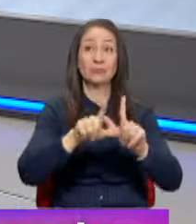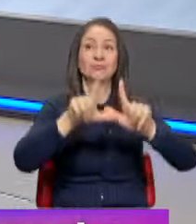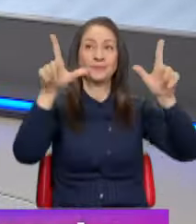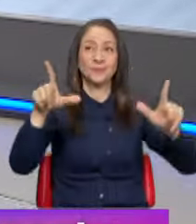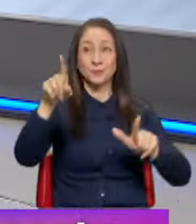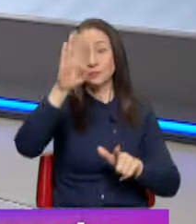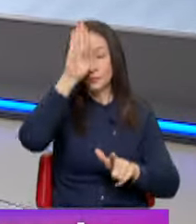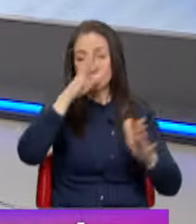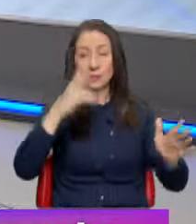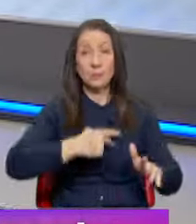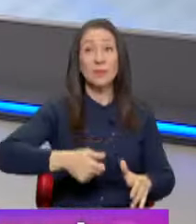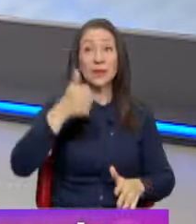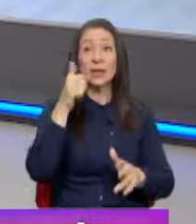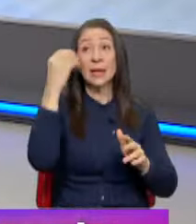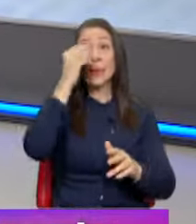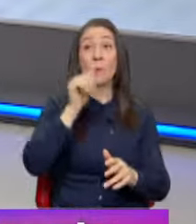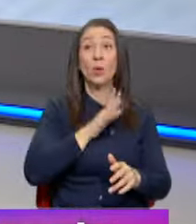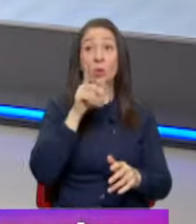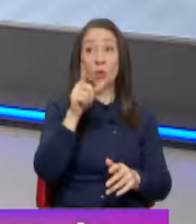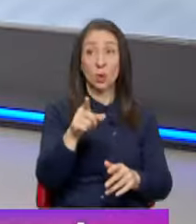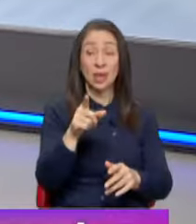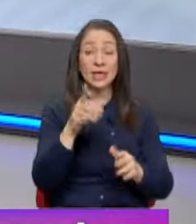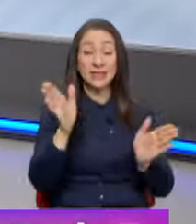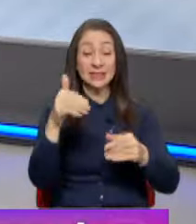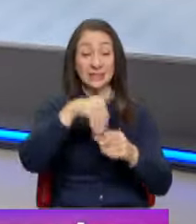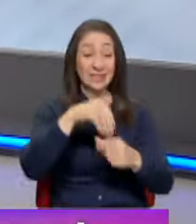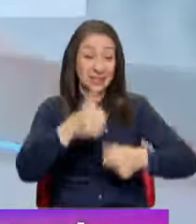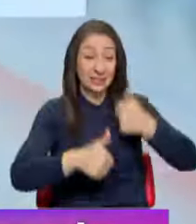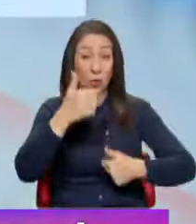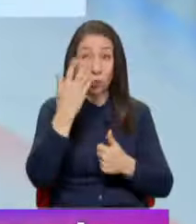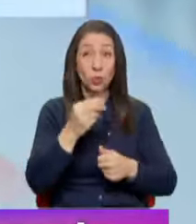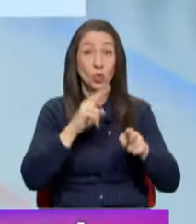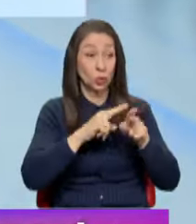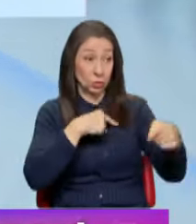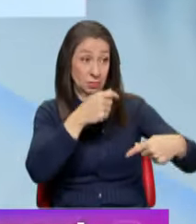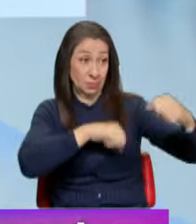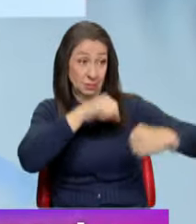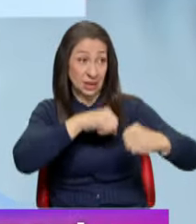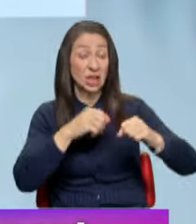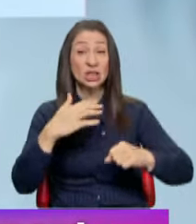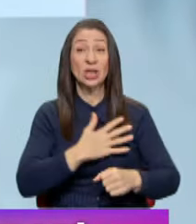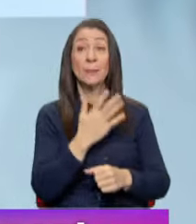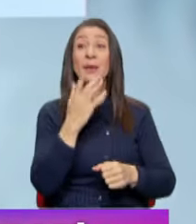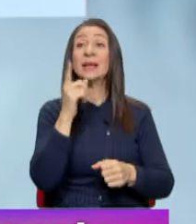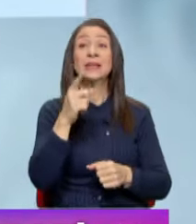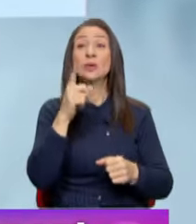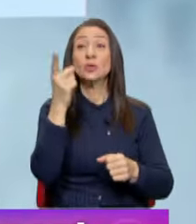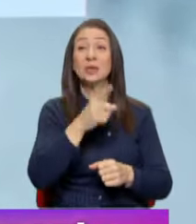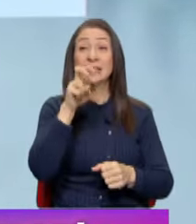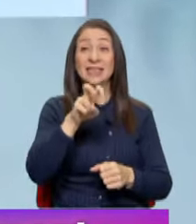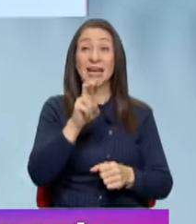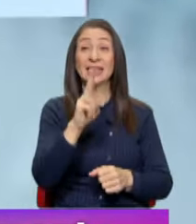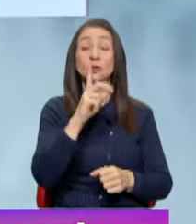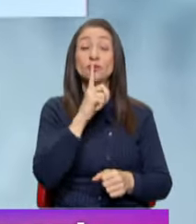olalım İstanbul Büyükşehir Belediye Başkanı İmamoğlu sandık yarışında olduğu kurumun CHP sözlerinin % 7'sini